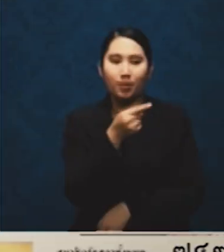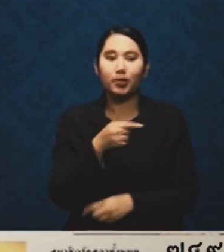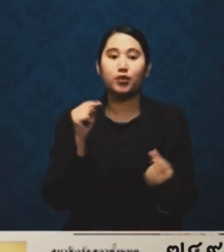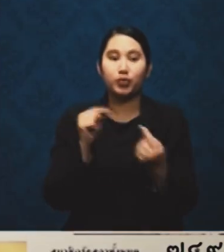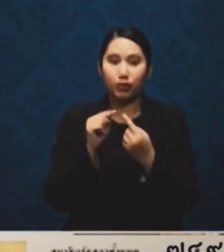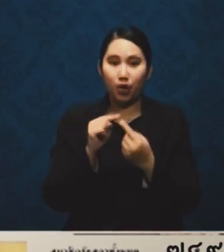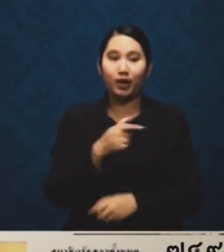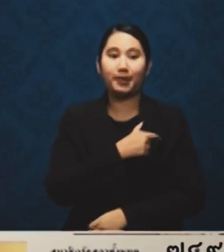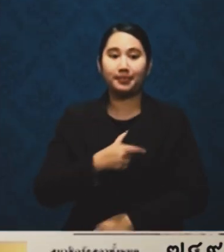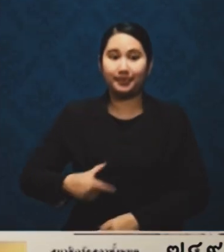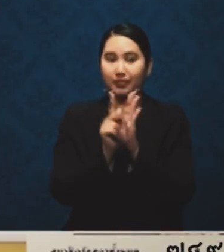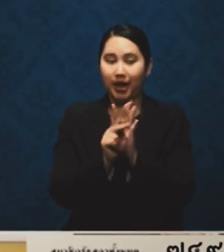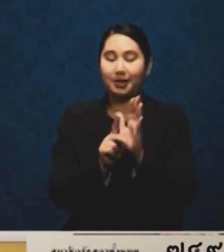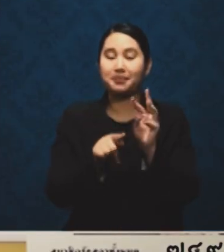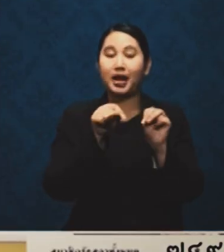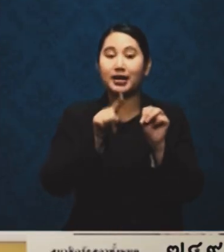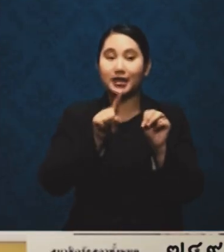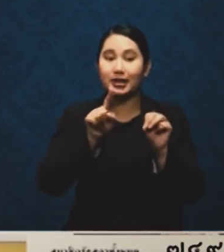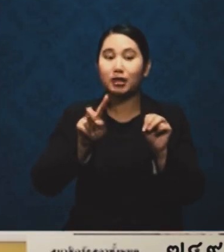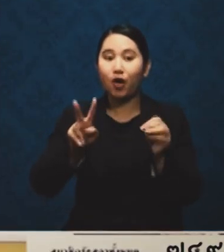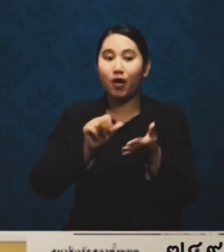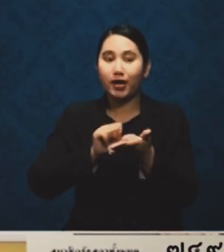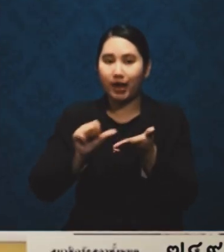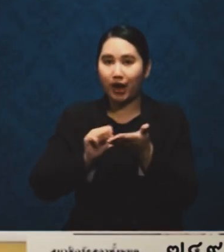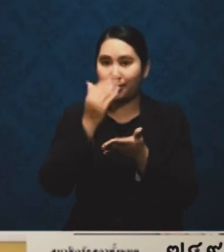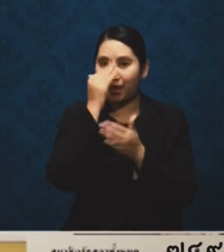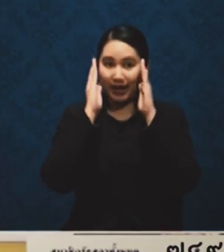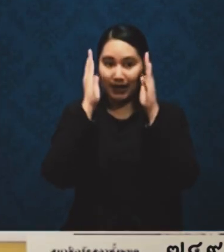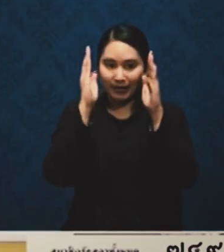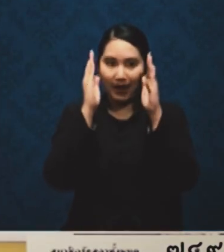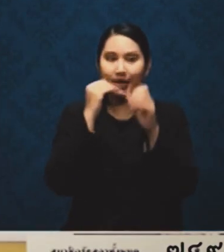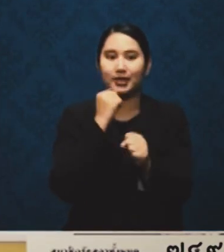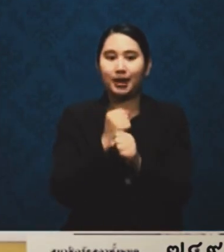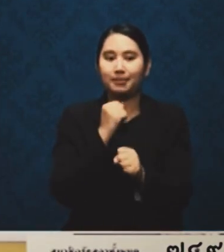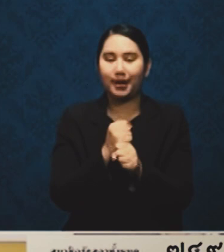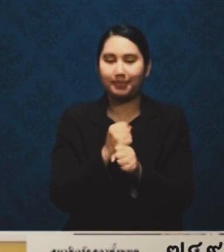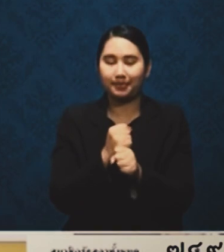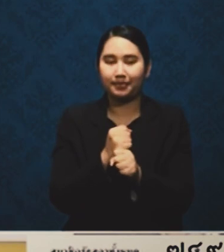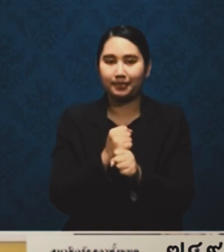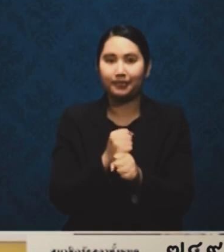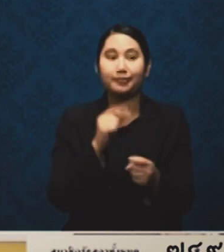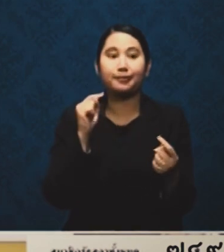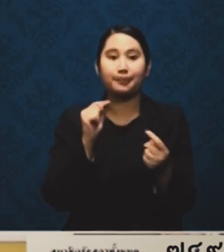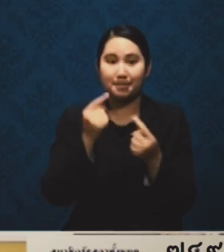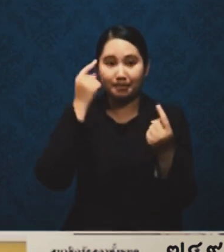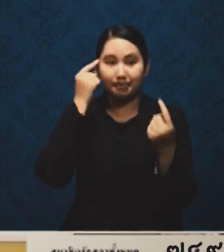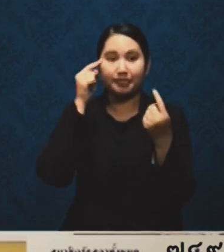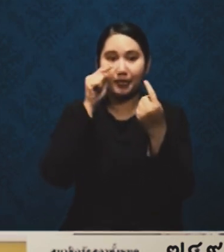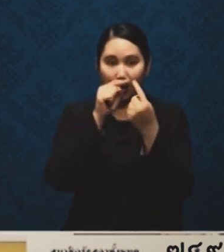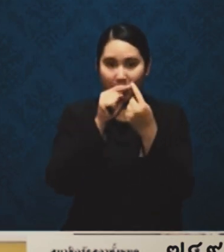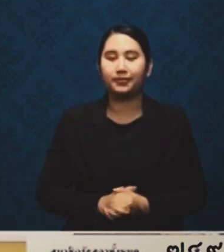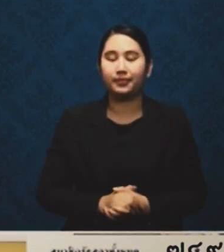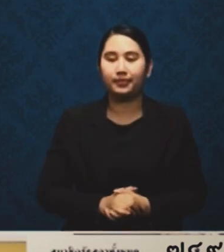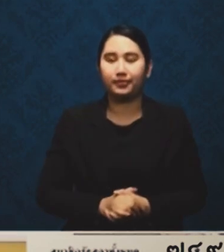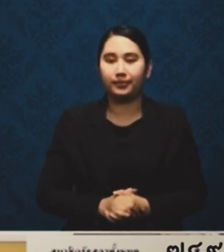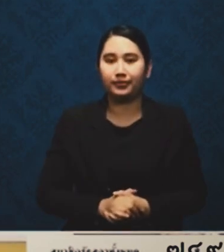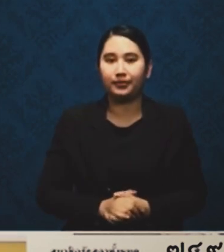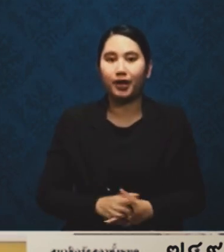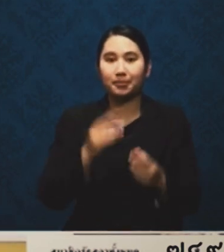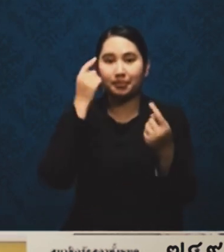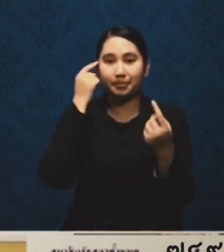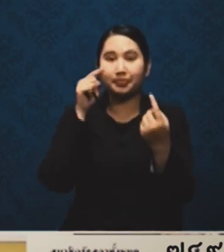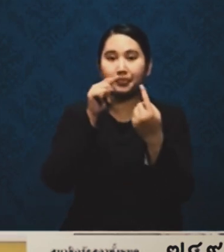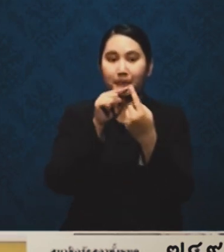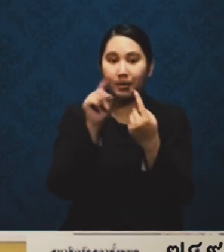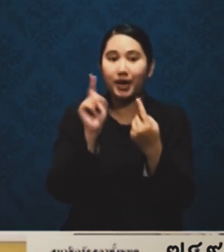ปกครองเจตนาของพรรคก้าวไกลก็เป็นเจตนาและเป้าหมายที่ผมเชื่อก็คงไม่แตกต่างจากเจตนาและเป้าหมายของหลายๆท่านนั่นคือเป้าหมาย